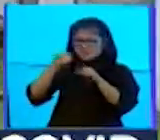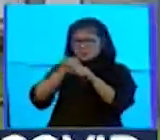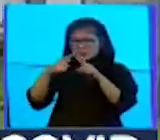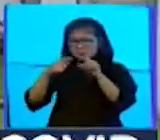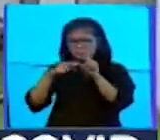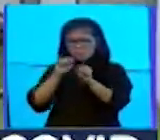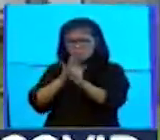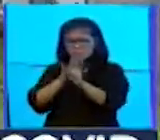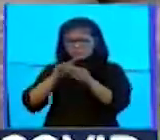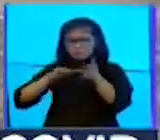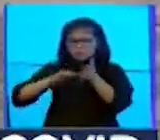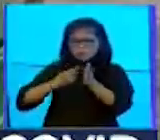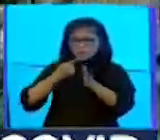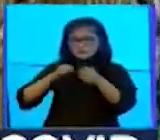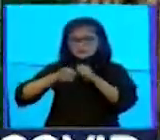rumah.